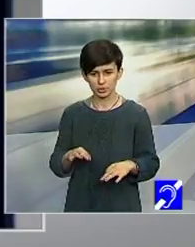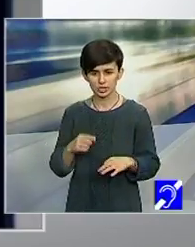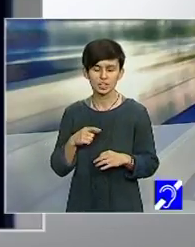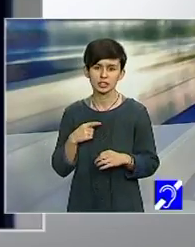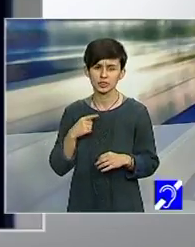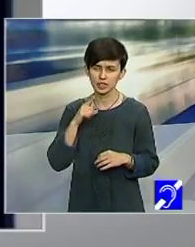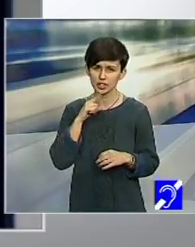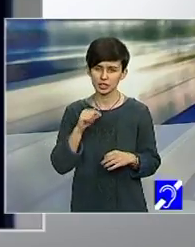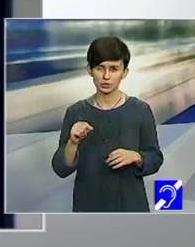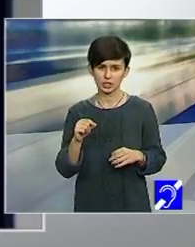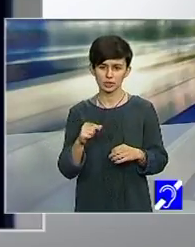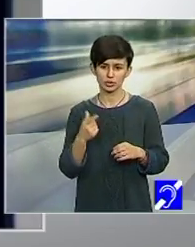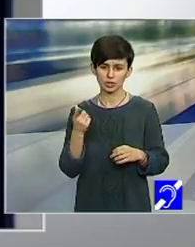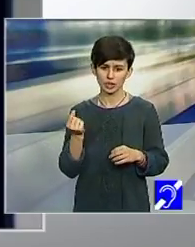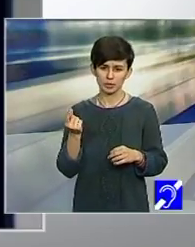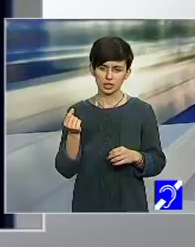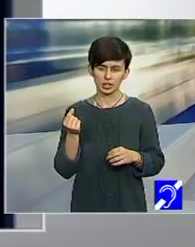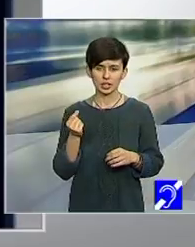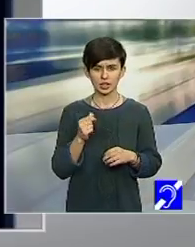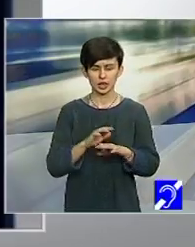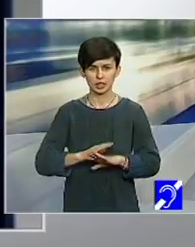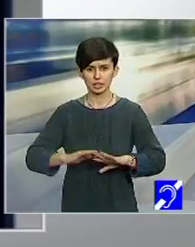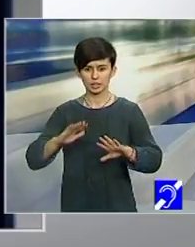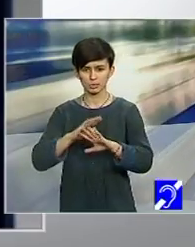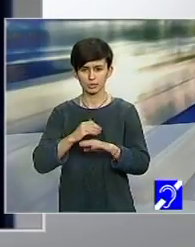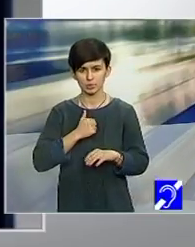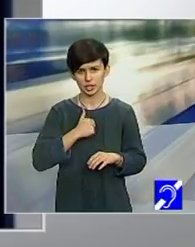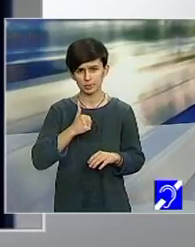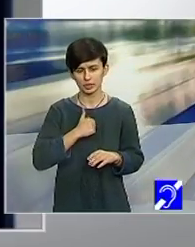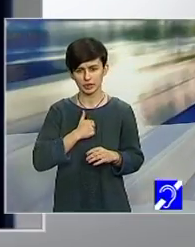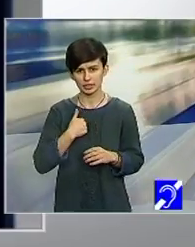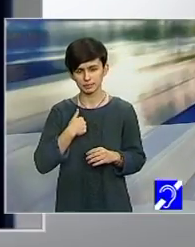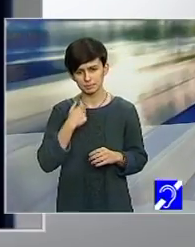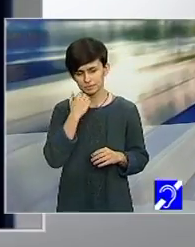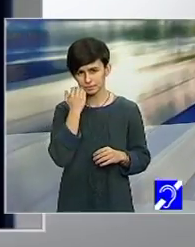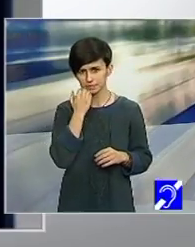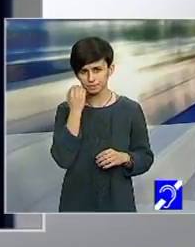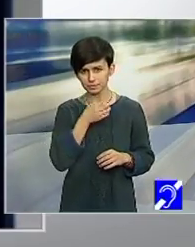unui parteneriat public-privat. Când spun public, mă refer la bugetul